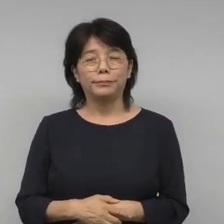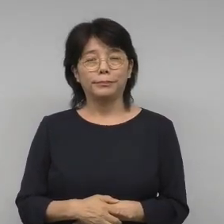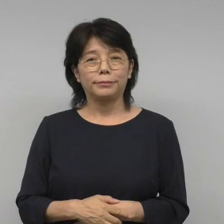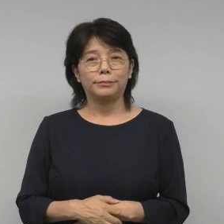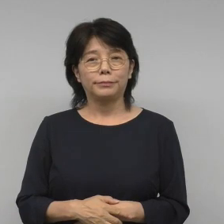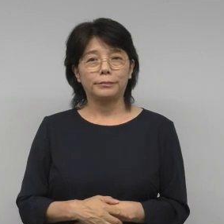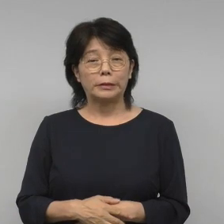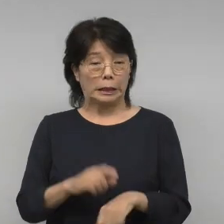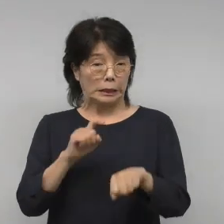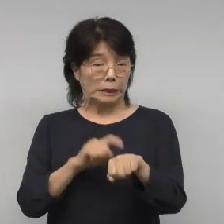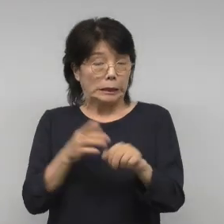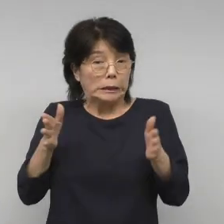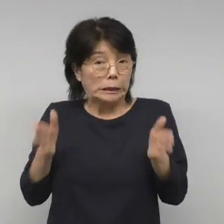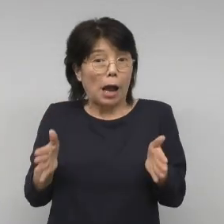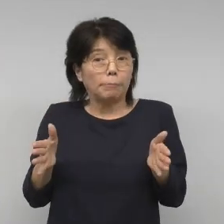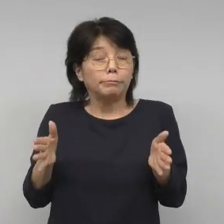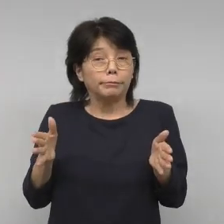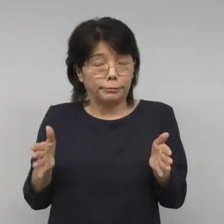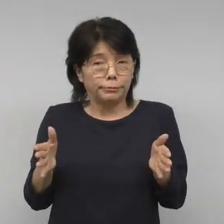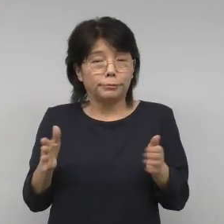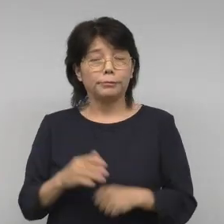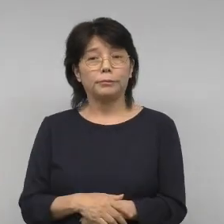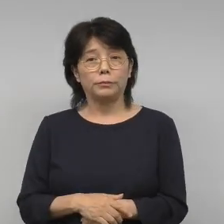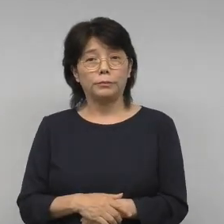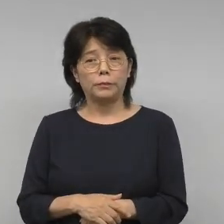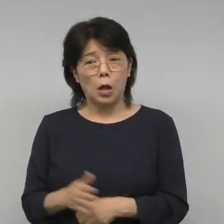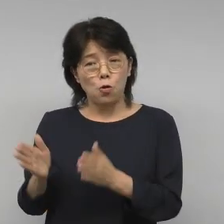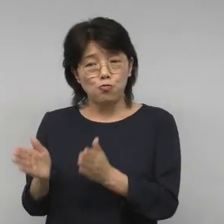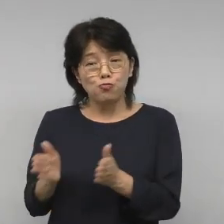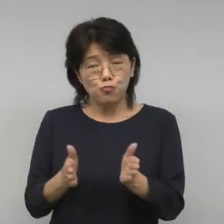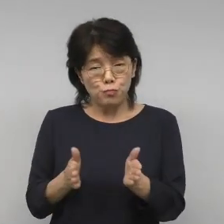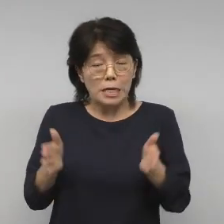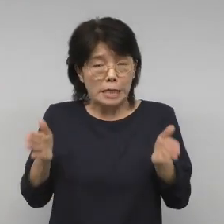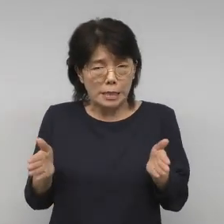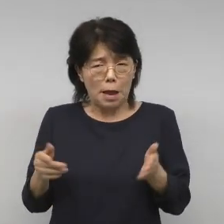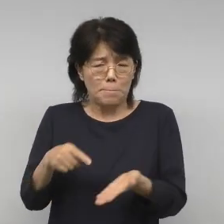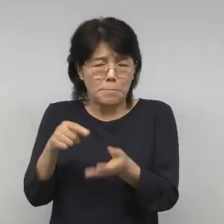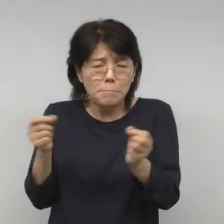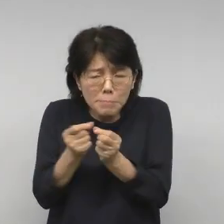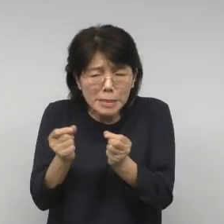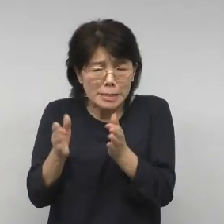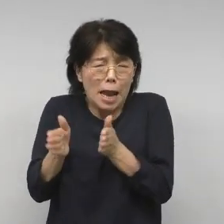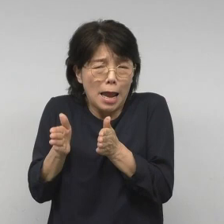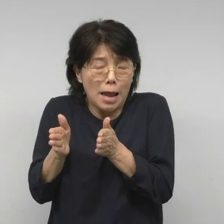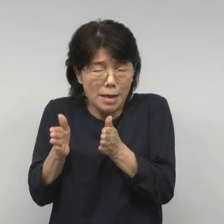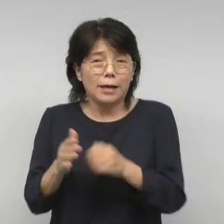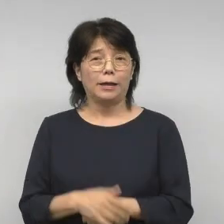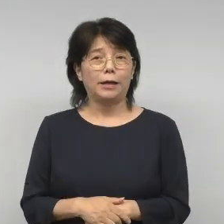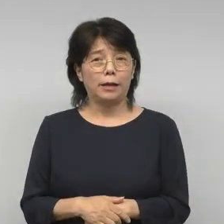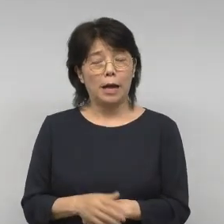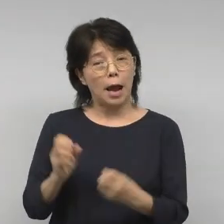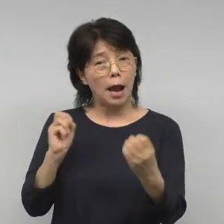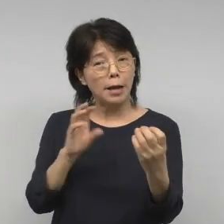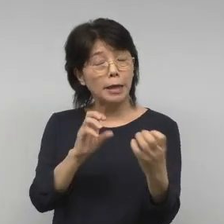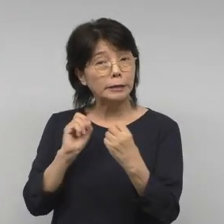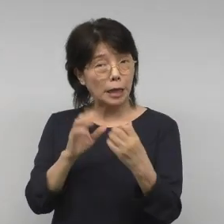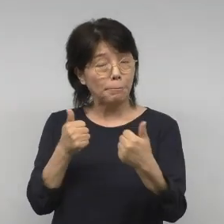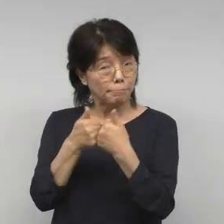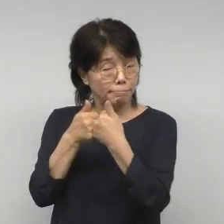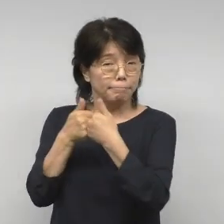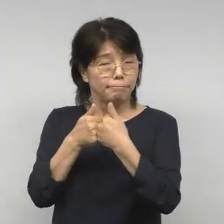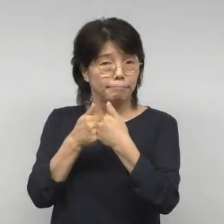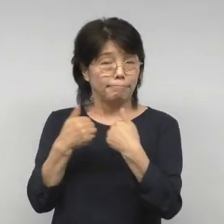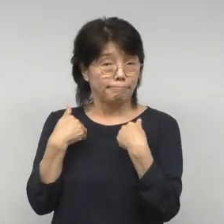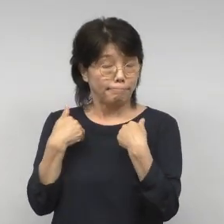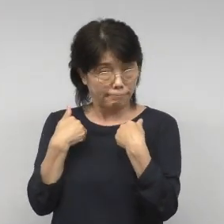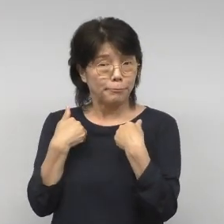それから時間面にいたしましては、まあ、準備期間は短かったという回答がありましたので、話し合いを行ったりとかですね、